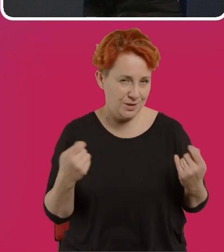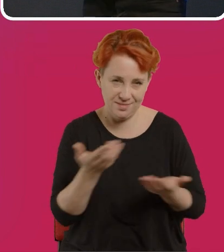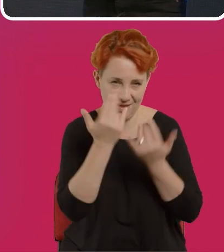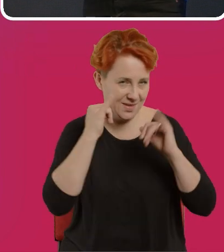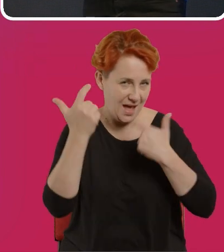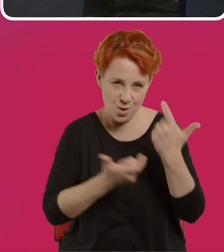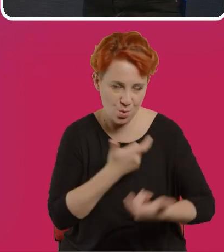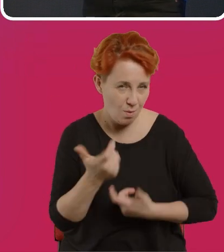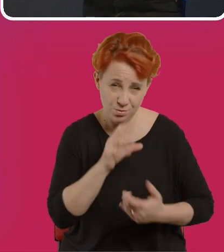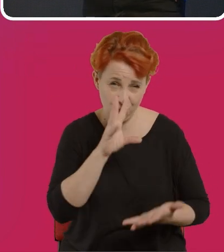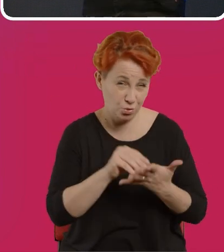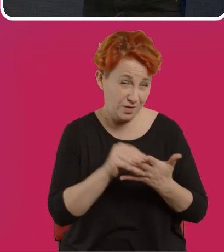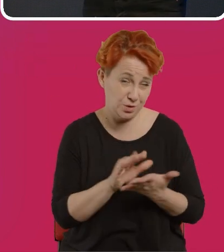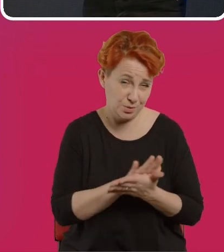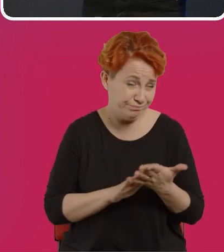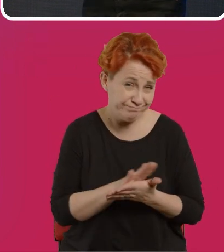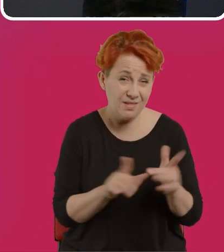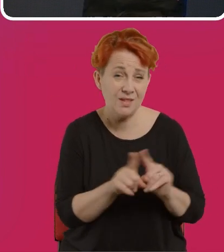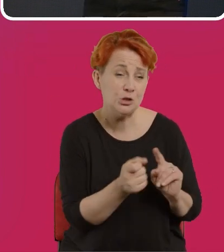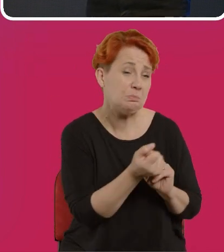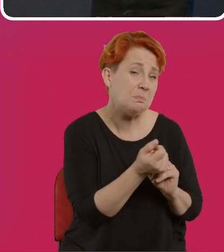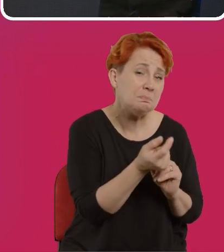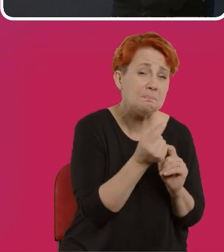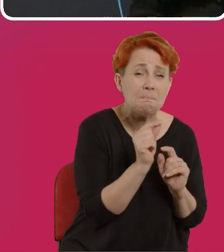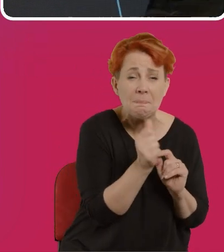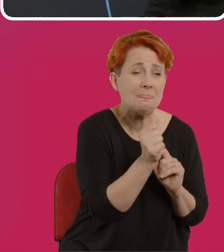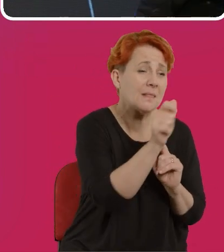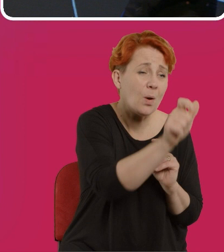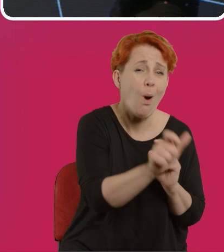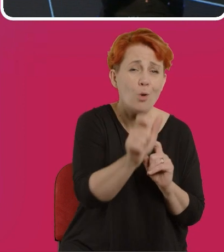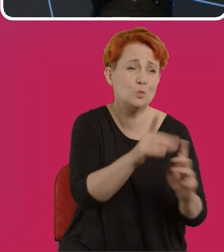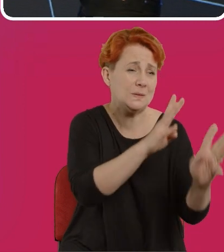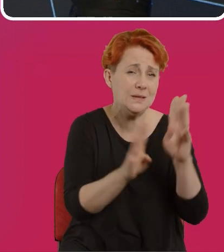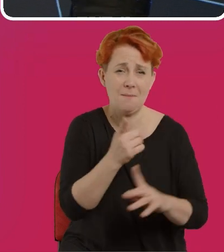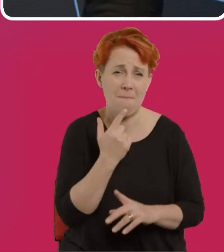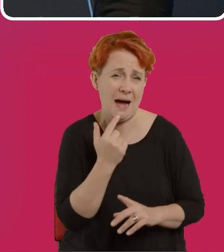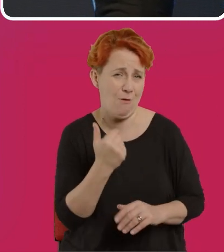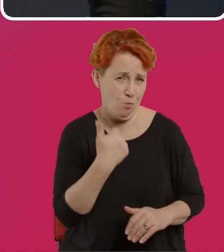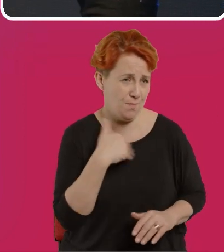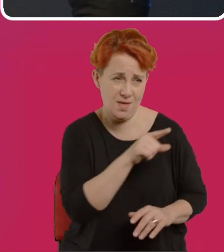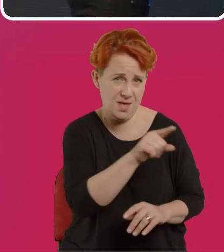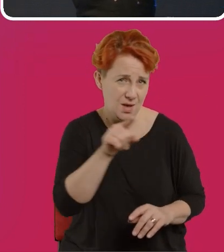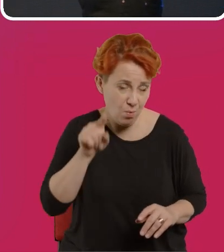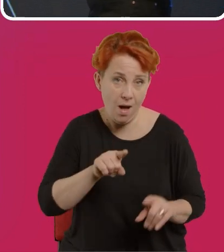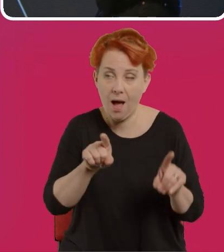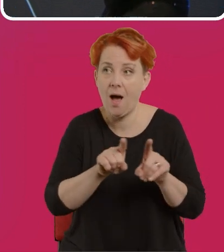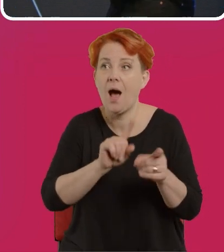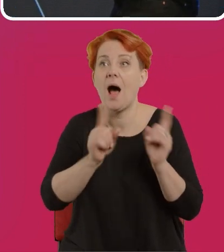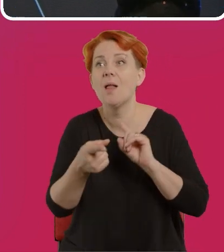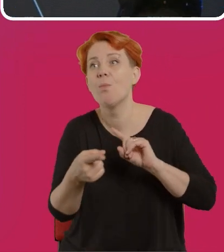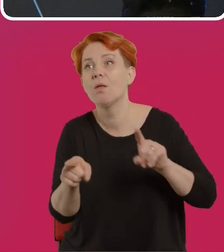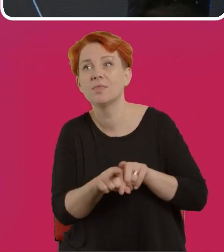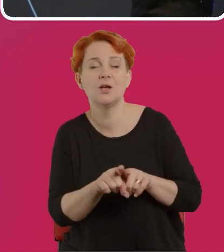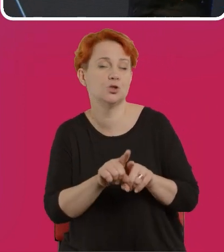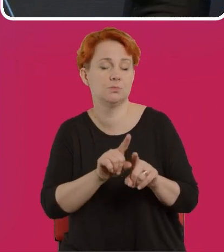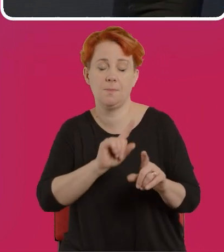i z bardzo niewieloma klientami albo w ogóle nie mieliśmy do czynienia, albo pierwszy raz w ogóle to jest dla nas